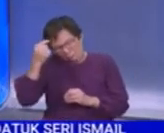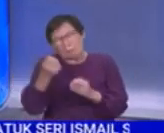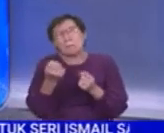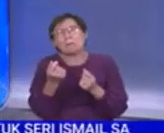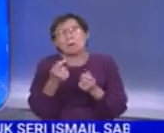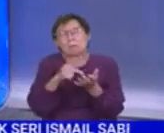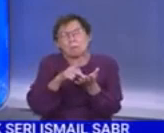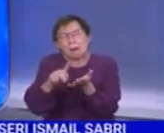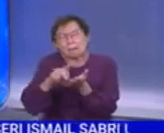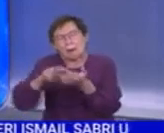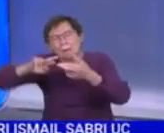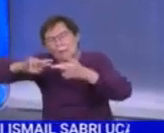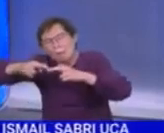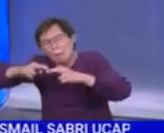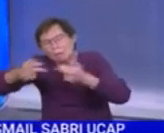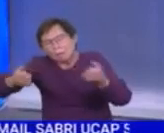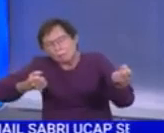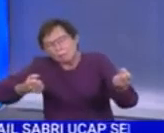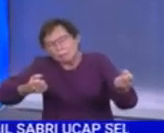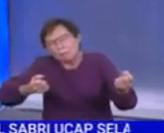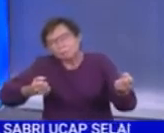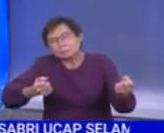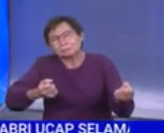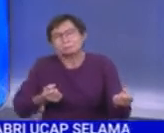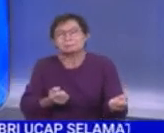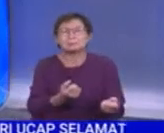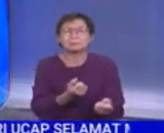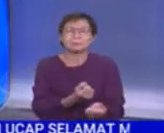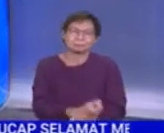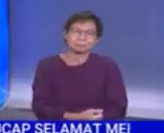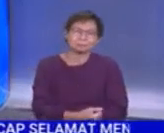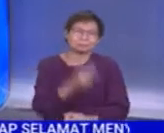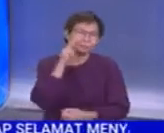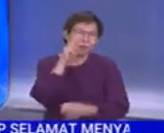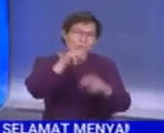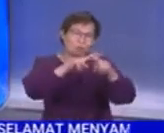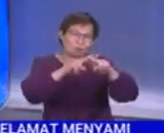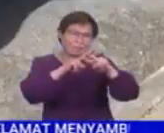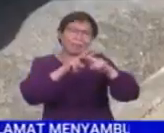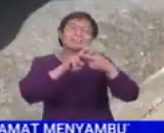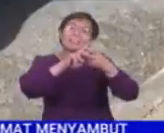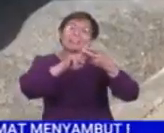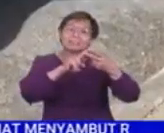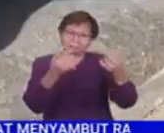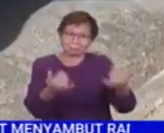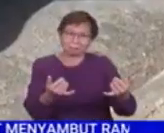agaknya kos baik pulih kereta idaman itu. Kita saksikan dalam hashtag malam ini.